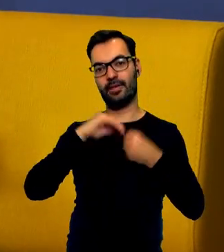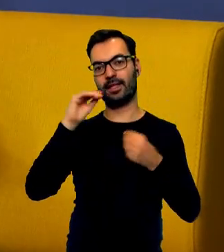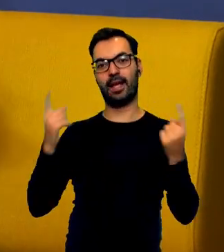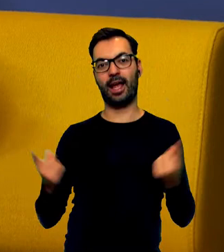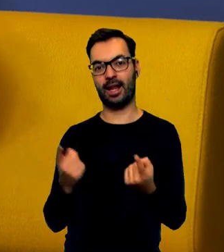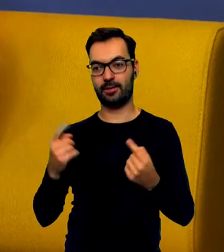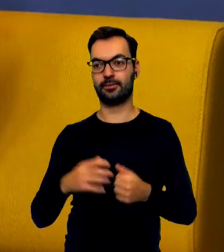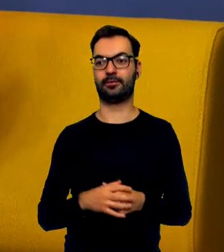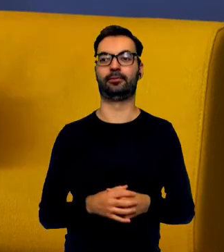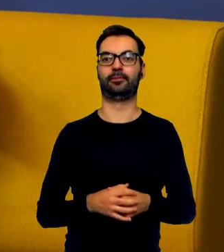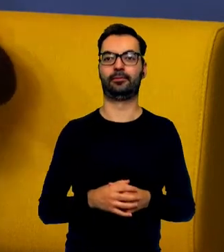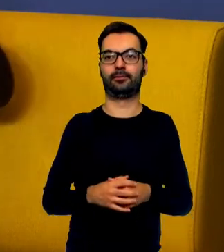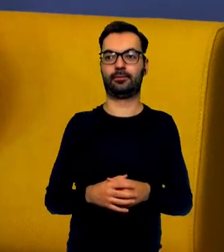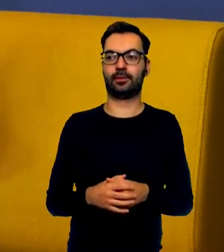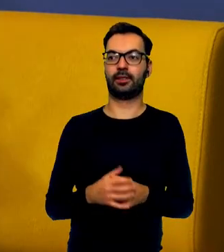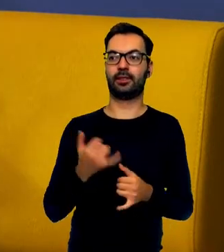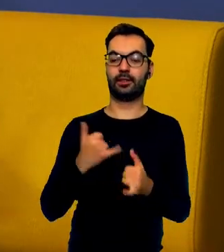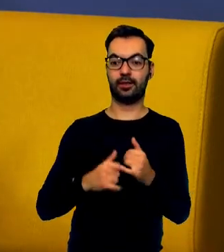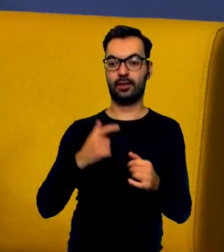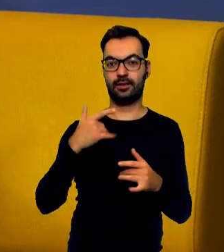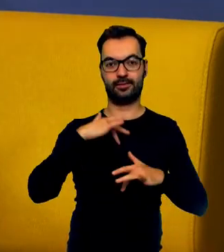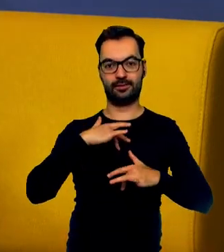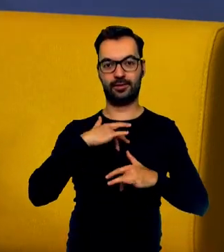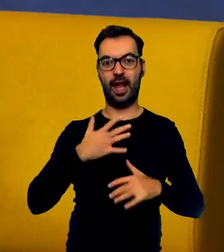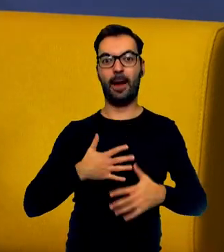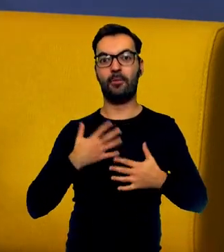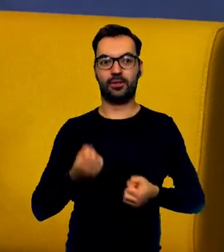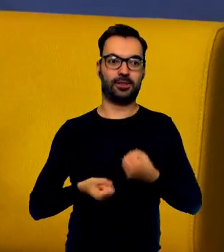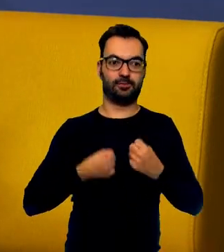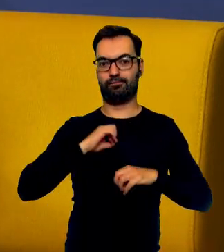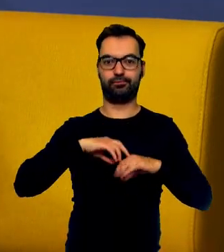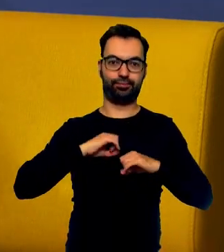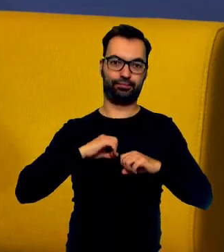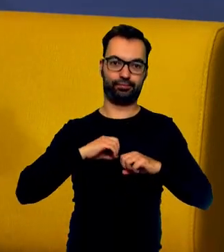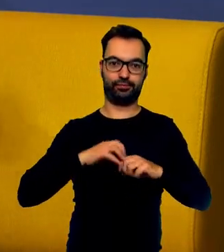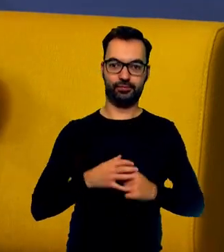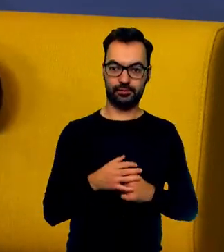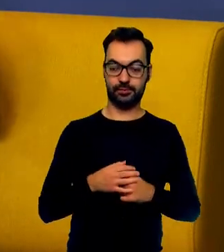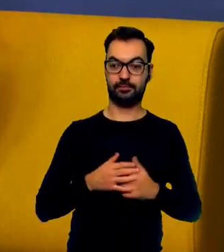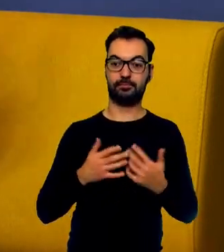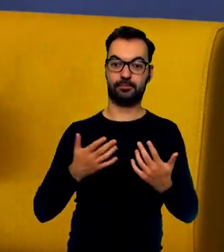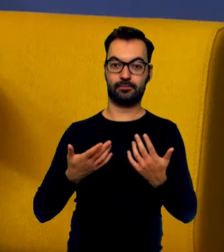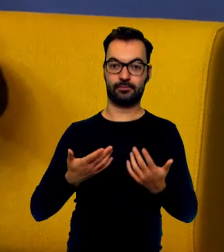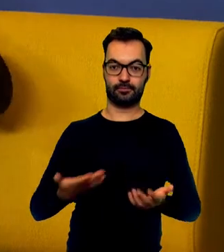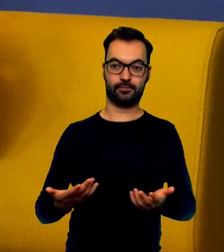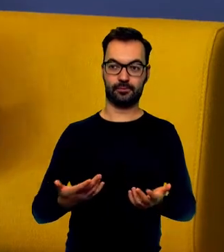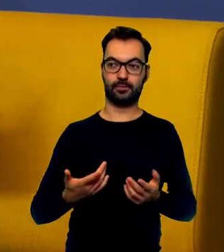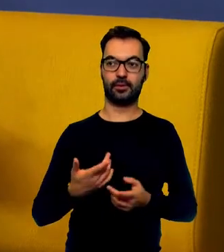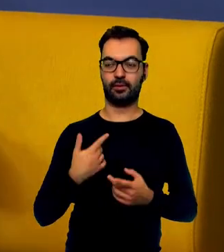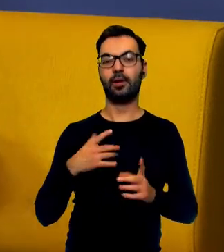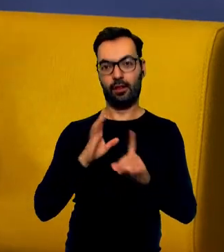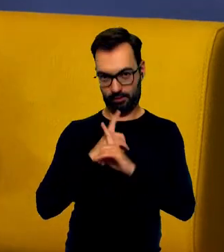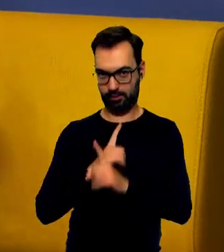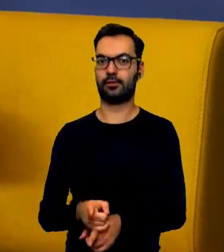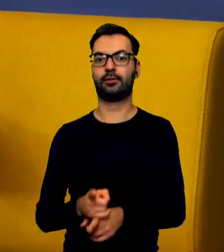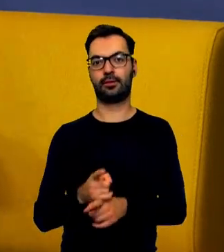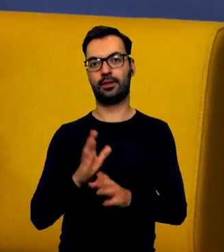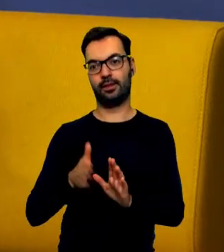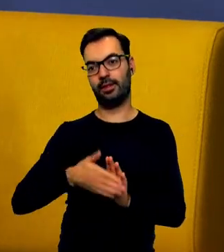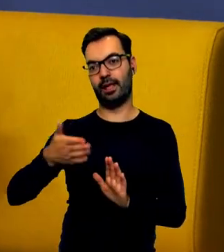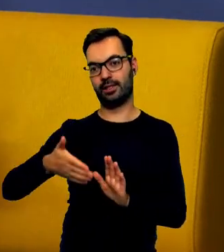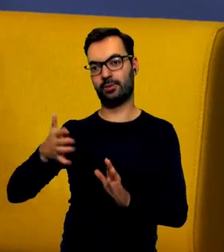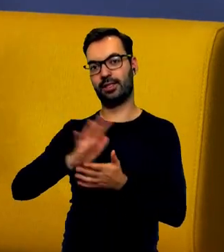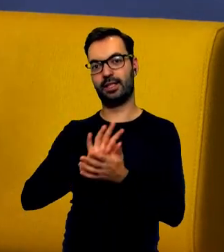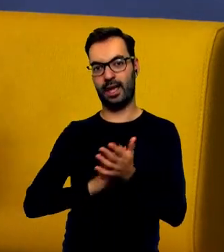więcej reklam, no bo w momencie, kiedy pracują w nim bardzo intensywne emocje, no to podąża na przykład za